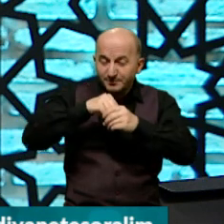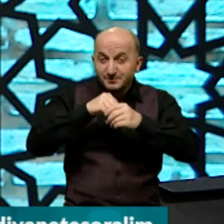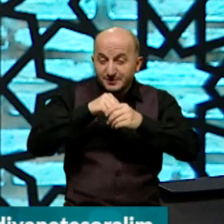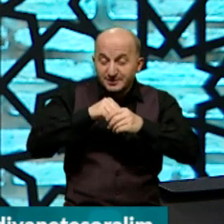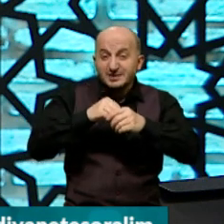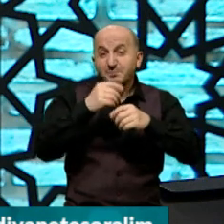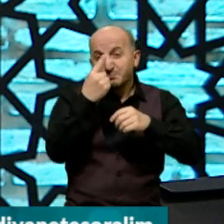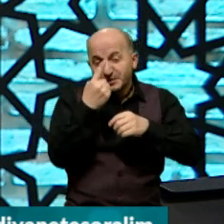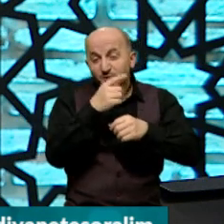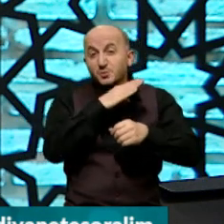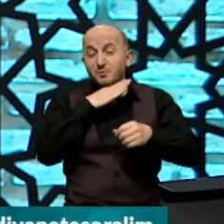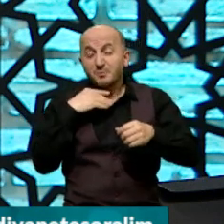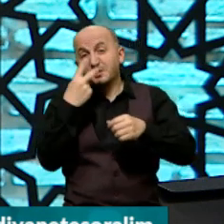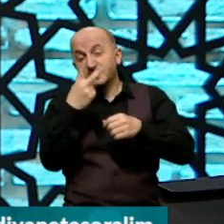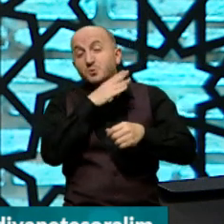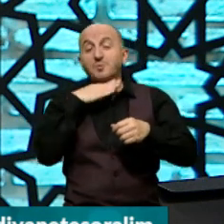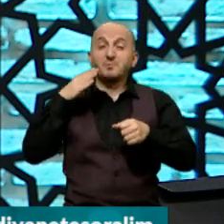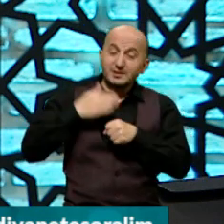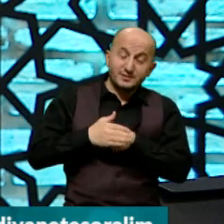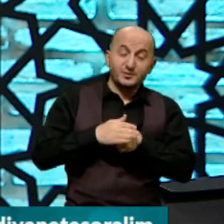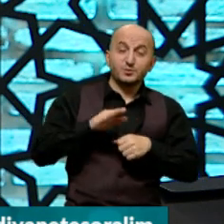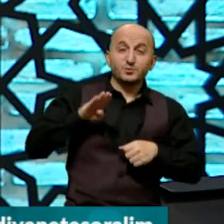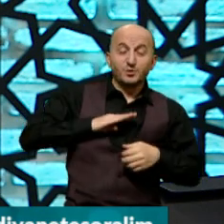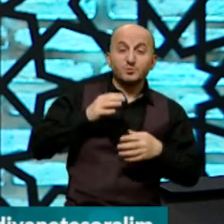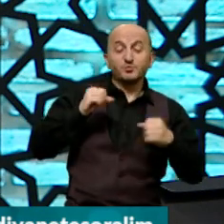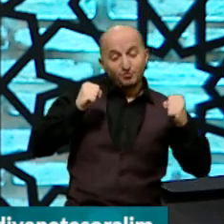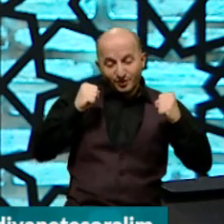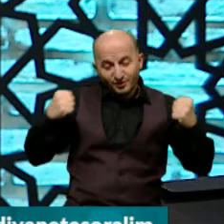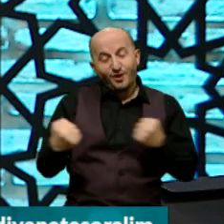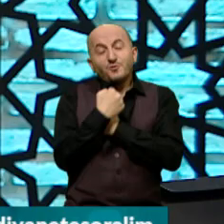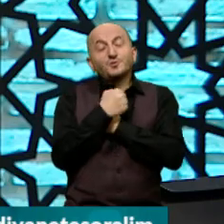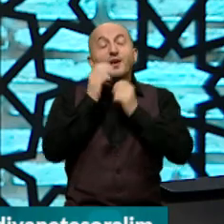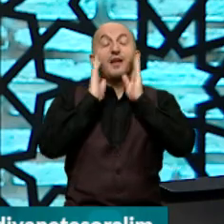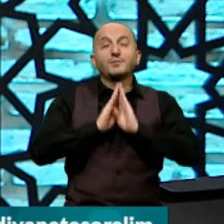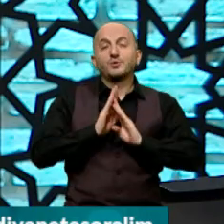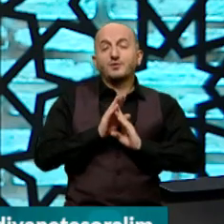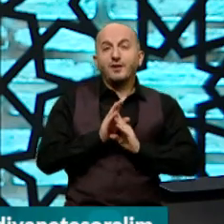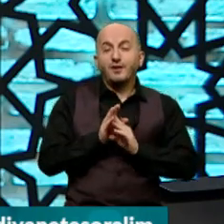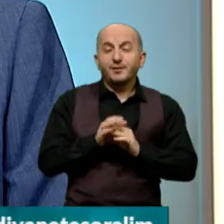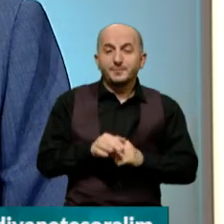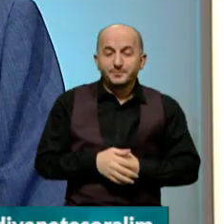mı yoksa iki kurban mı keseceğiz? Çocuğumuz da sağlığına kavuştu demiş. Elhamdülillah diyelim biz de.